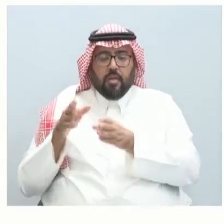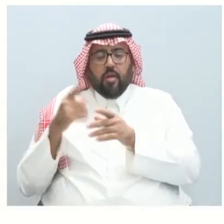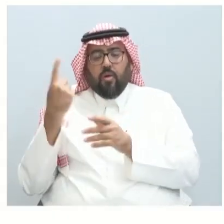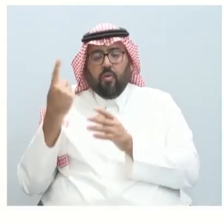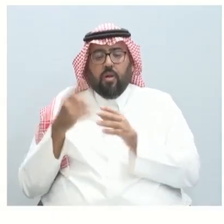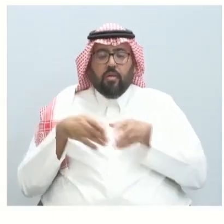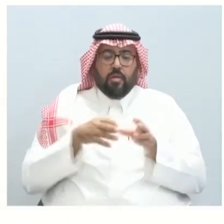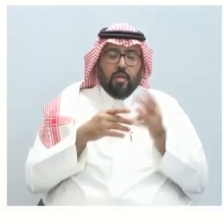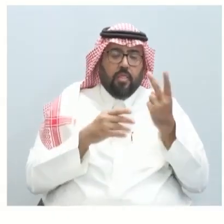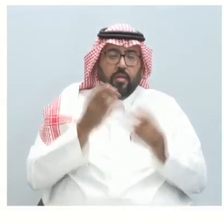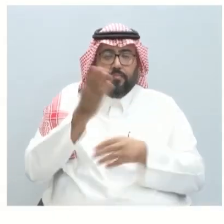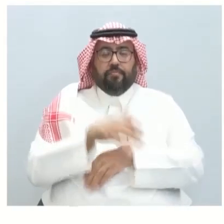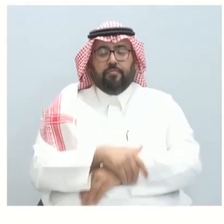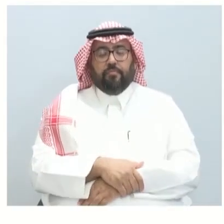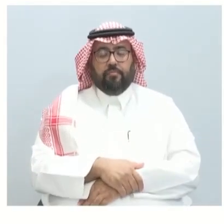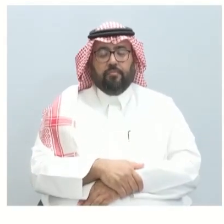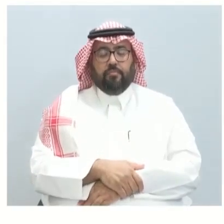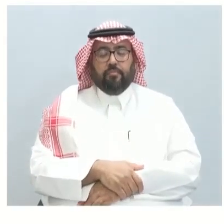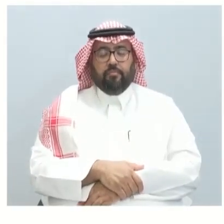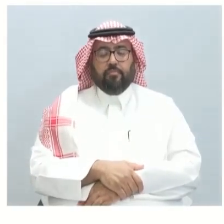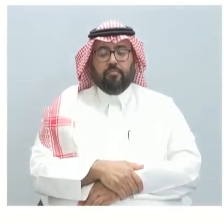او الثانيه تفضلوا يا مبدعين